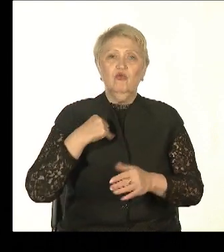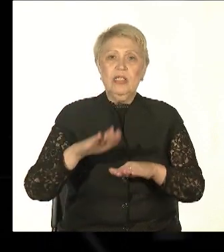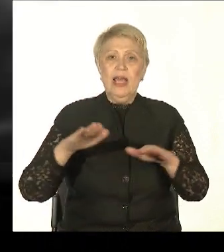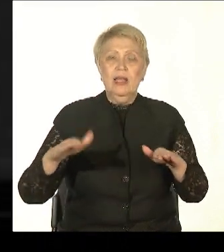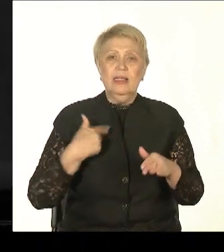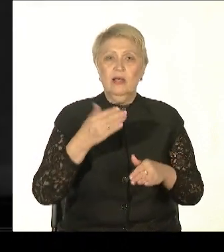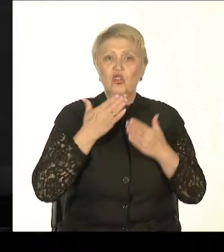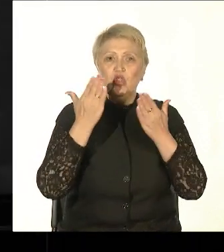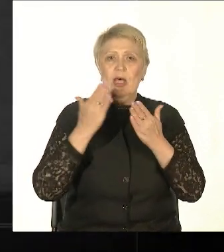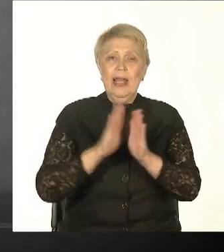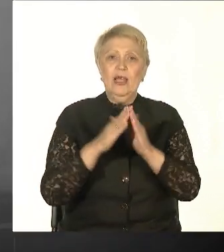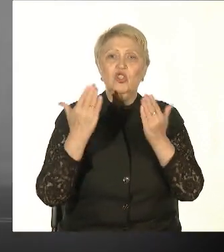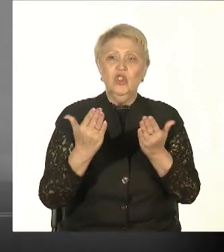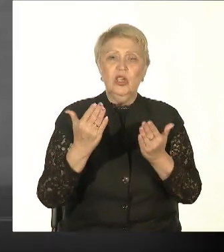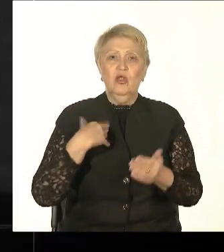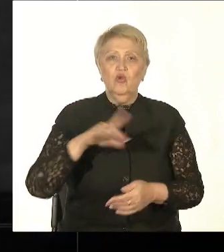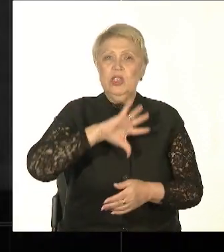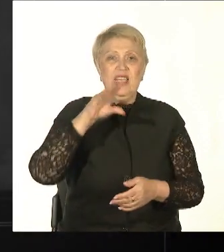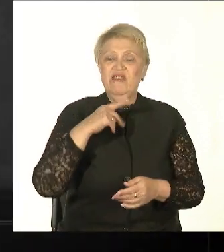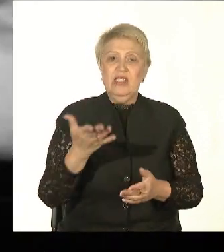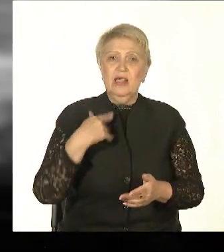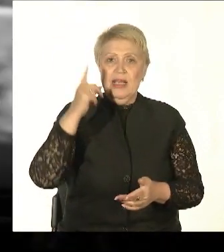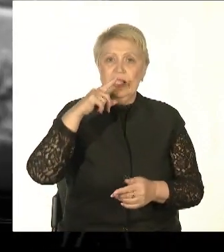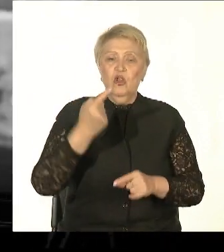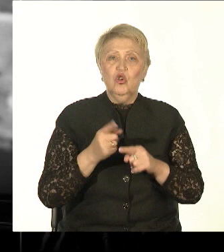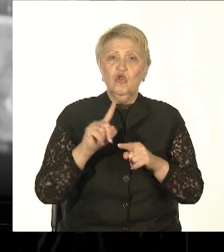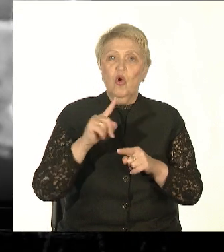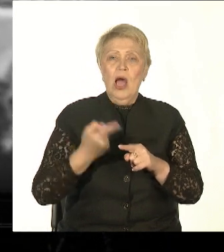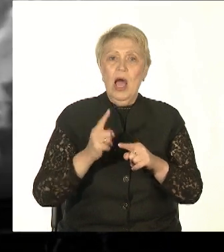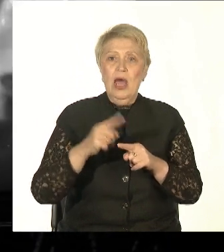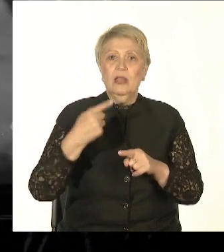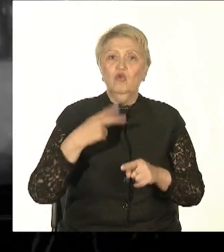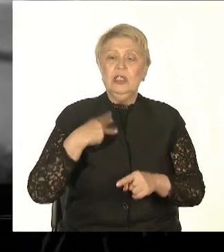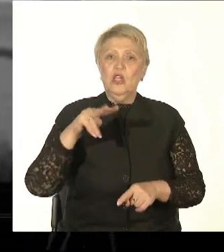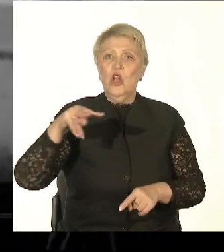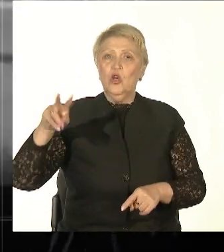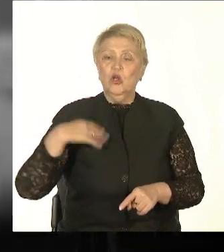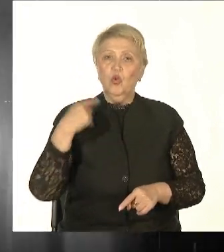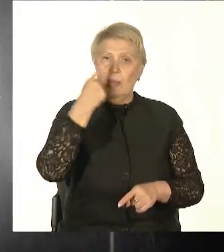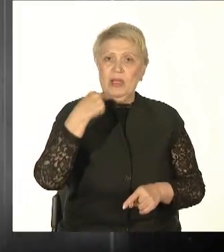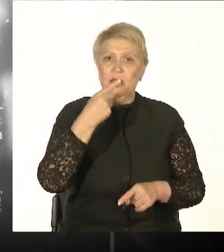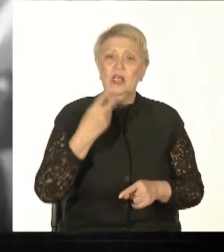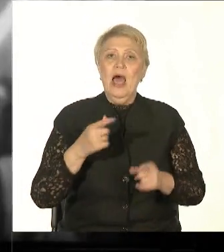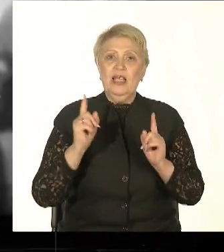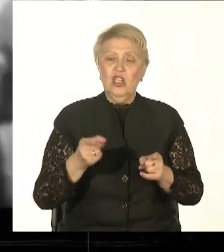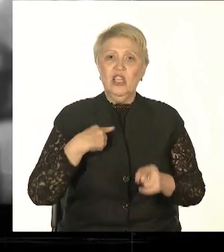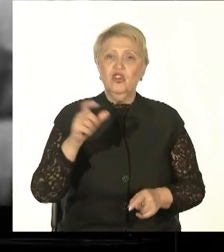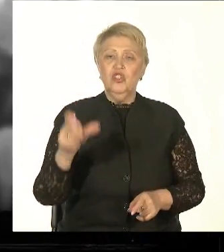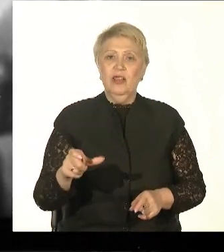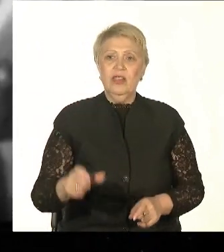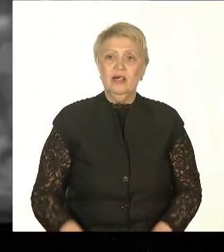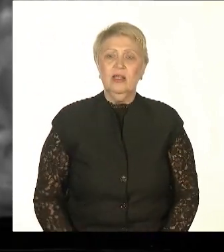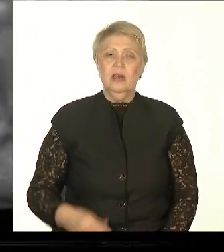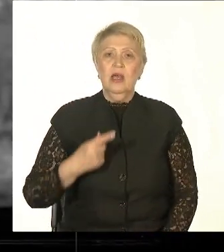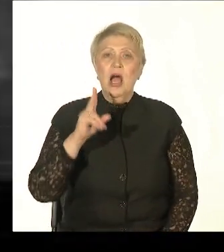поколение советских детей. Не все знали, что это не литературный персонаж, а реальный человек, герой Советского Союза. В Хабаровск по призыву Карацупа